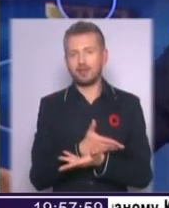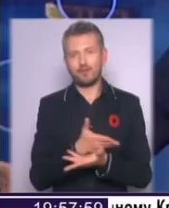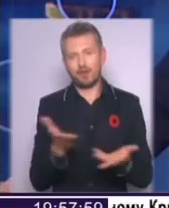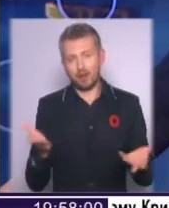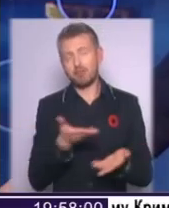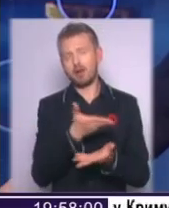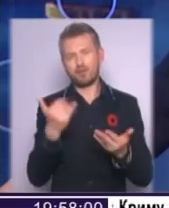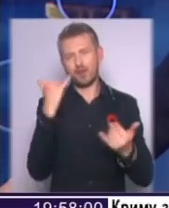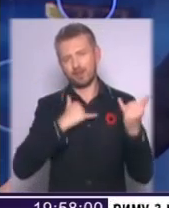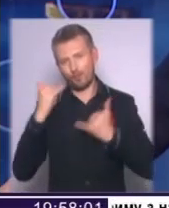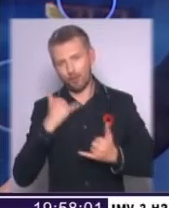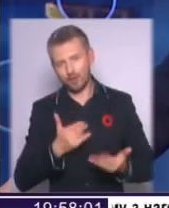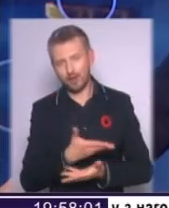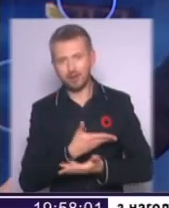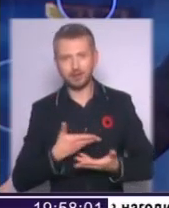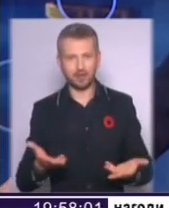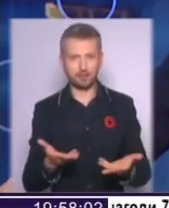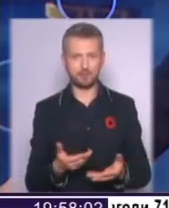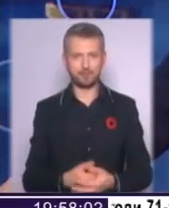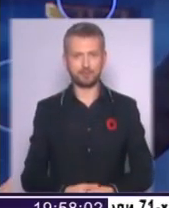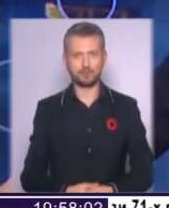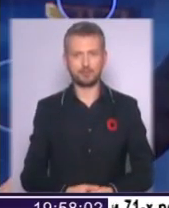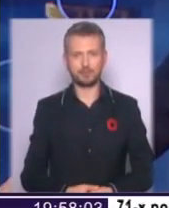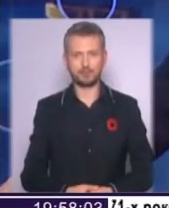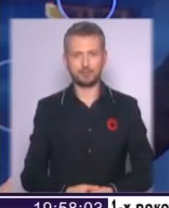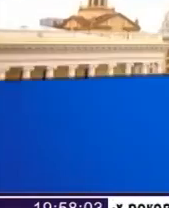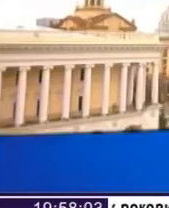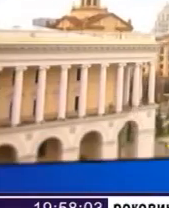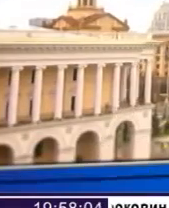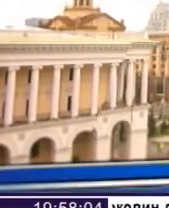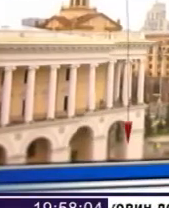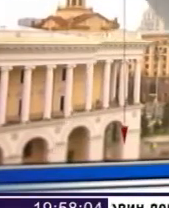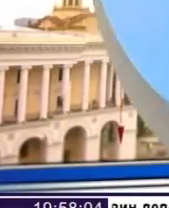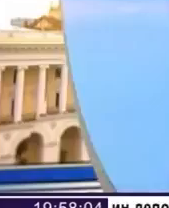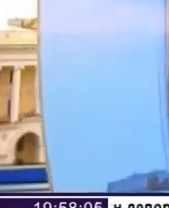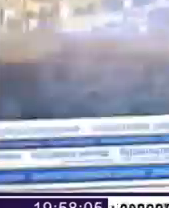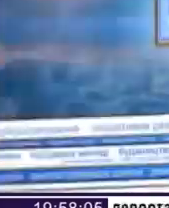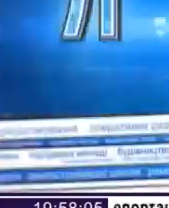тезами, з будь-якими запитаннями. Невеличка пауза, і ми продовжимо.